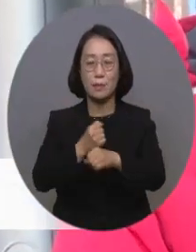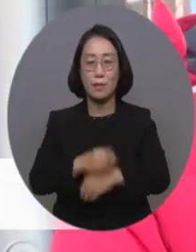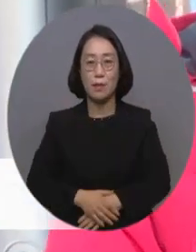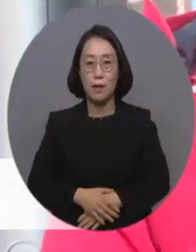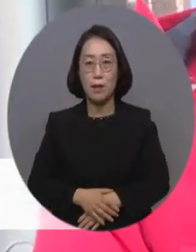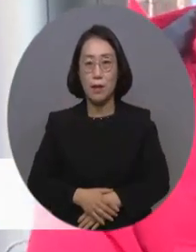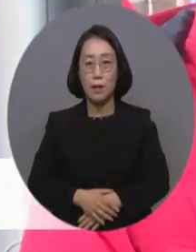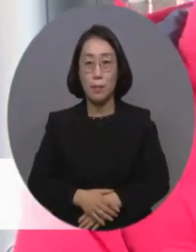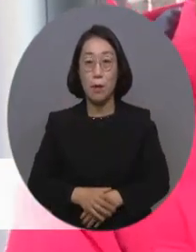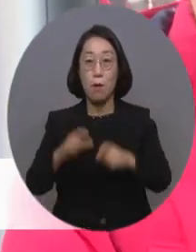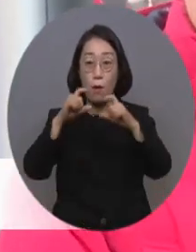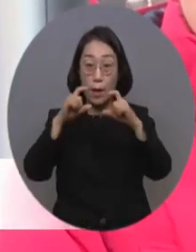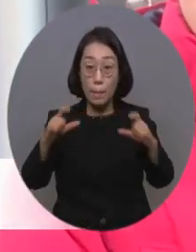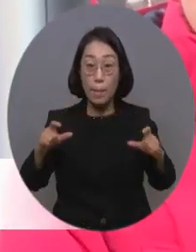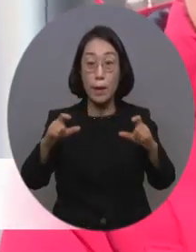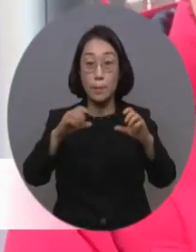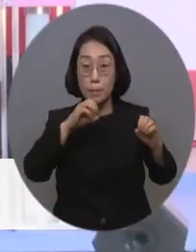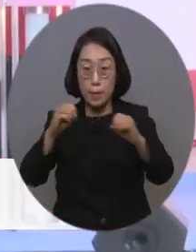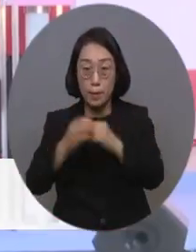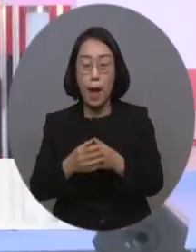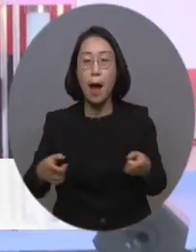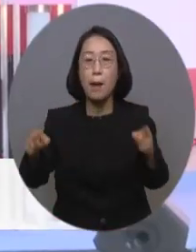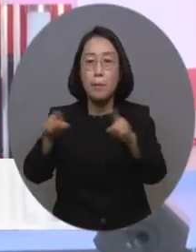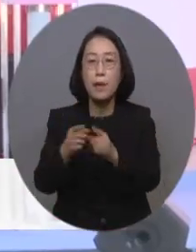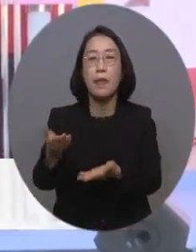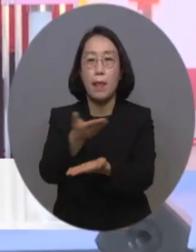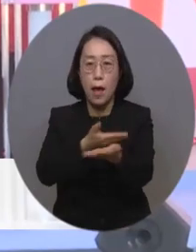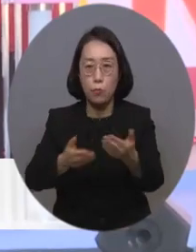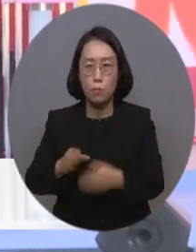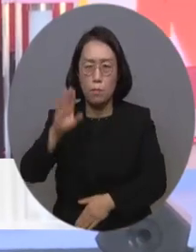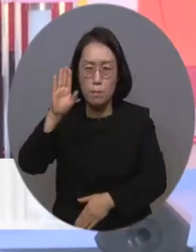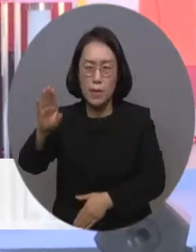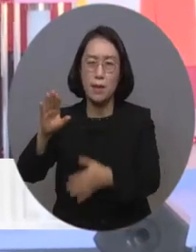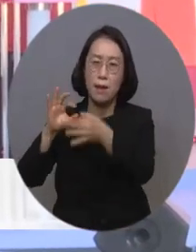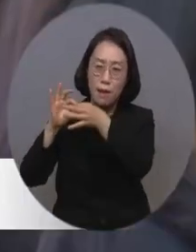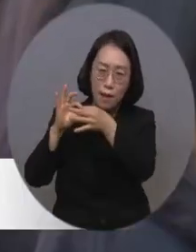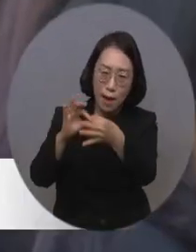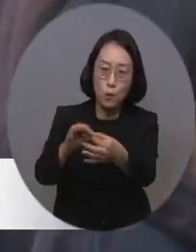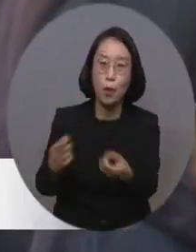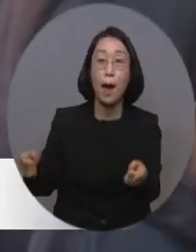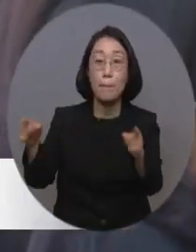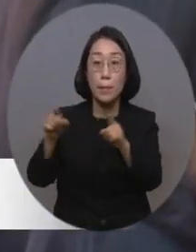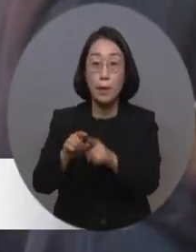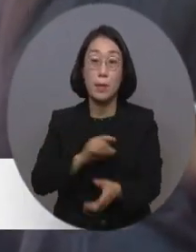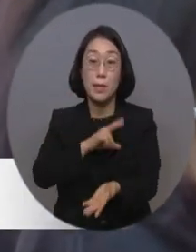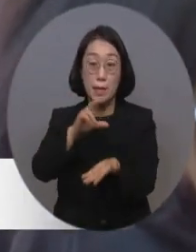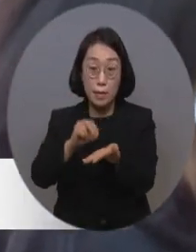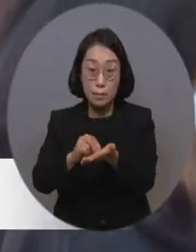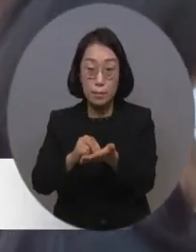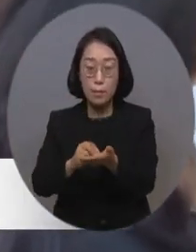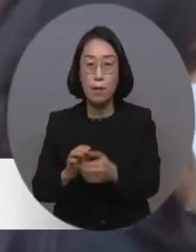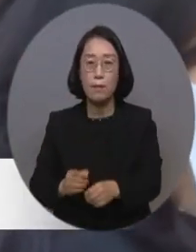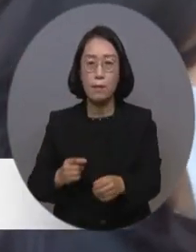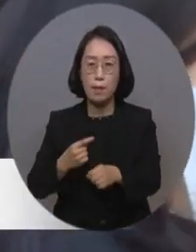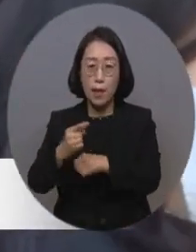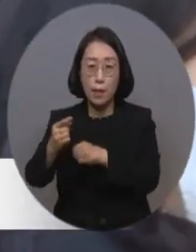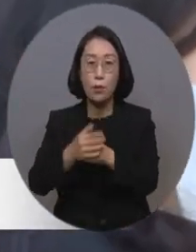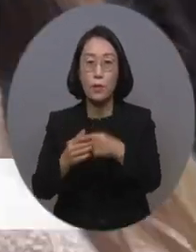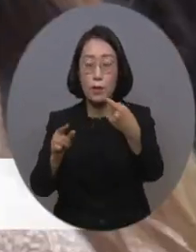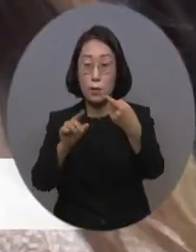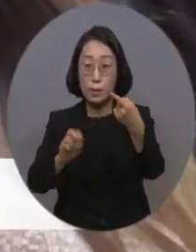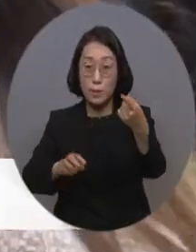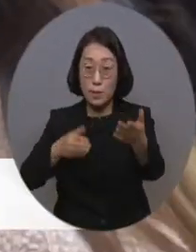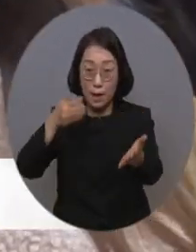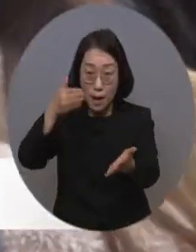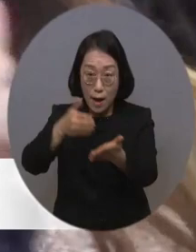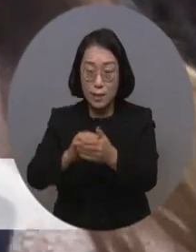이번 캠페인은 함께하는 나눔, 지속가능한 미래를 슬로건으로 내년 1월 31일까지 전국 17개